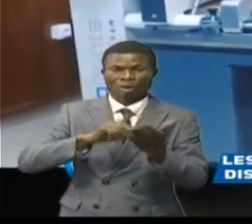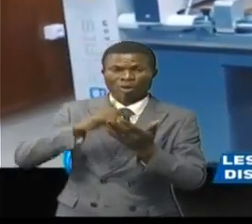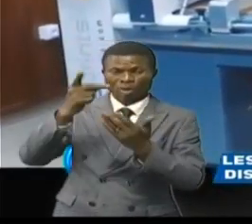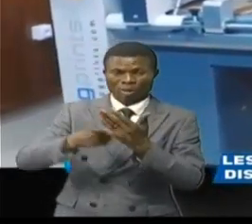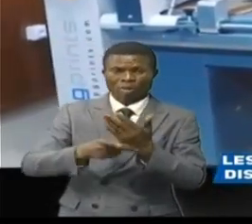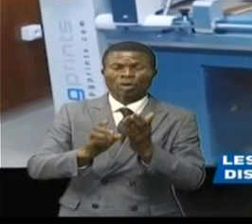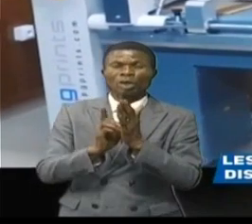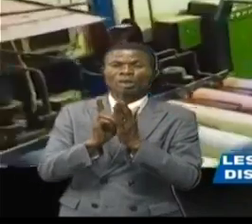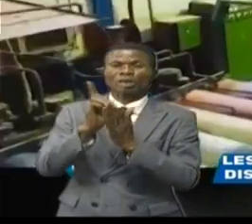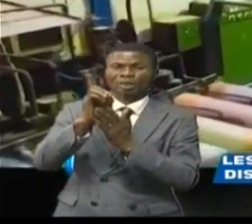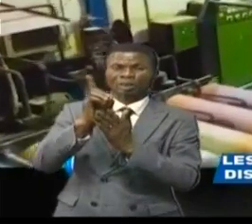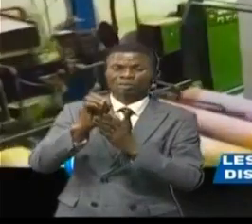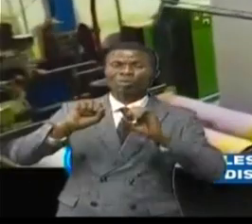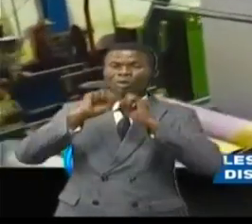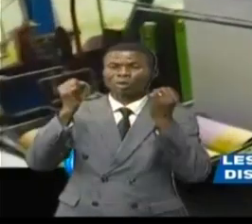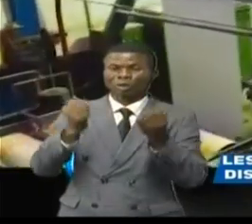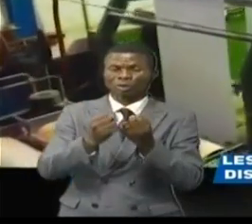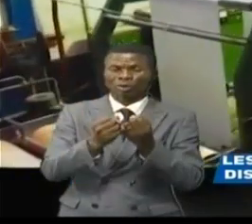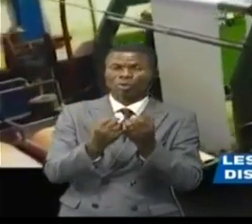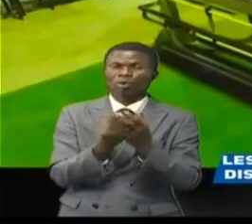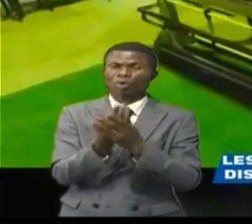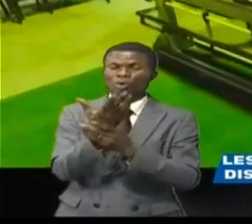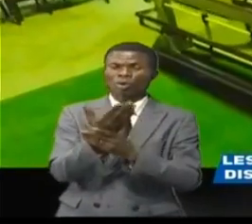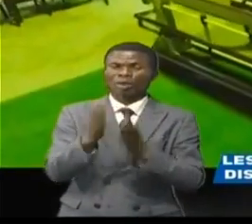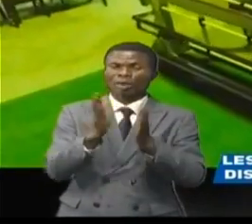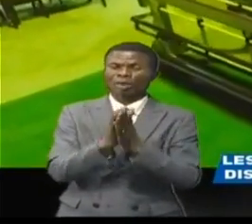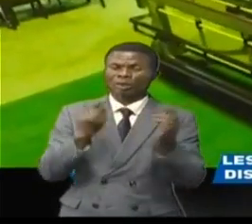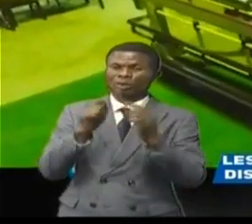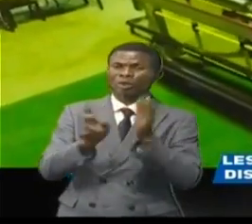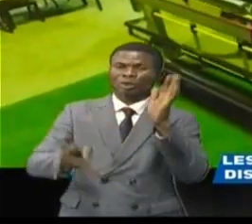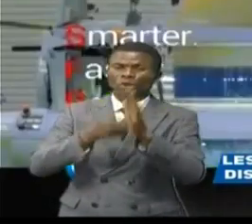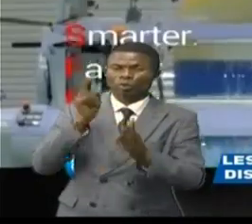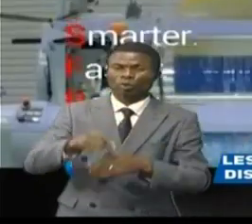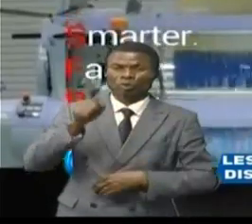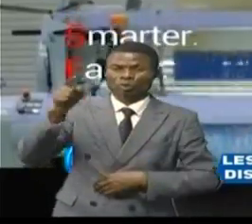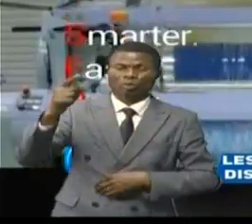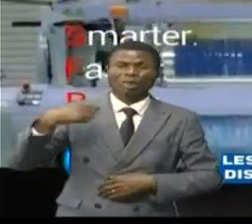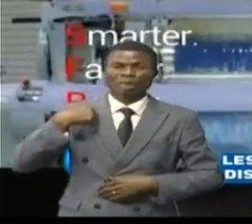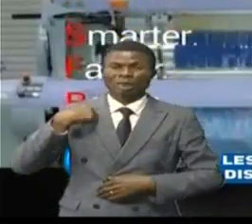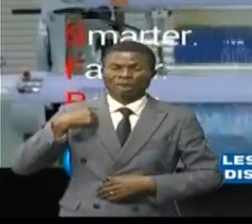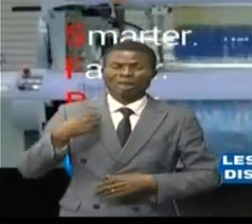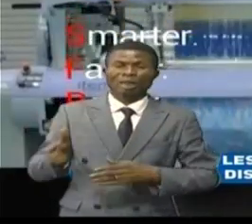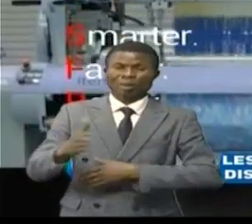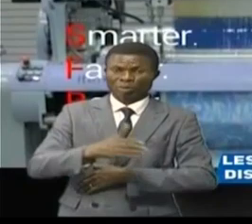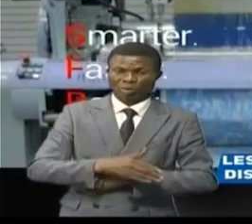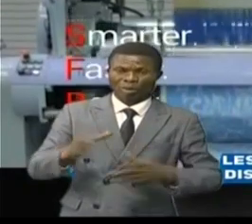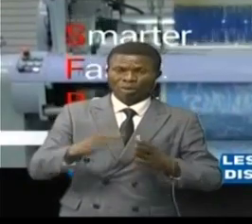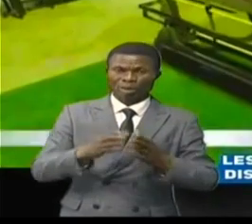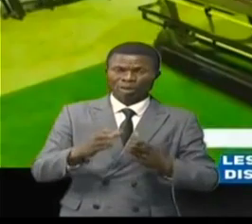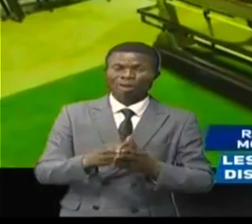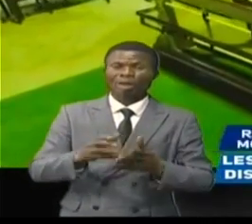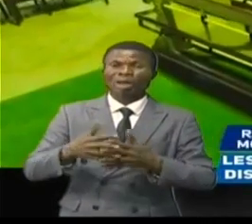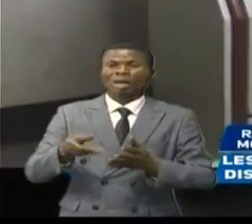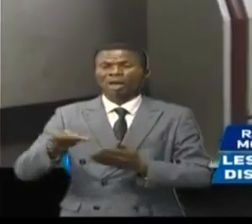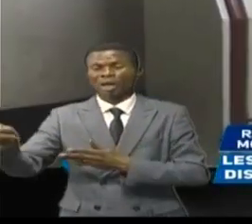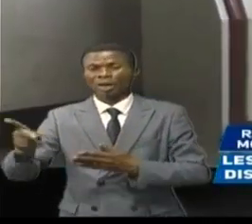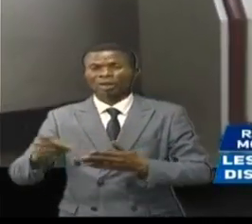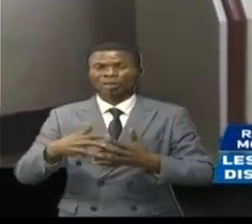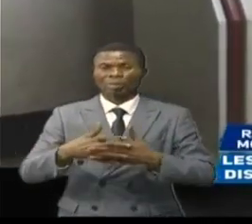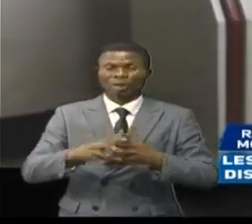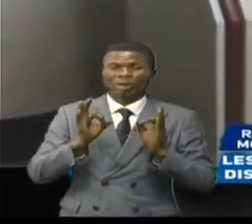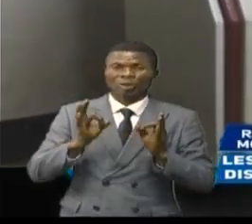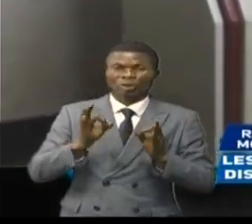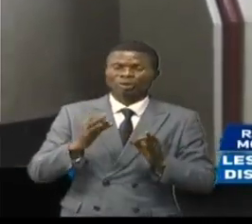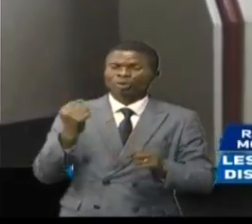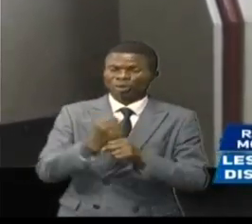de la Soteski prévoient une production de 10 à 12 millions de mètres de tufi, et c'est là, avec l'achat des machines flambant neuves, pour bien mener